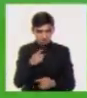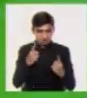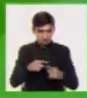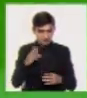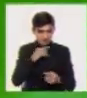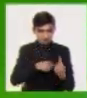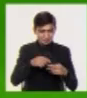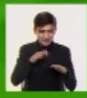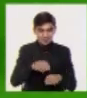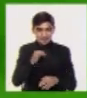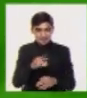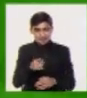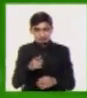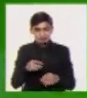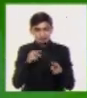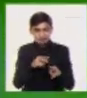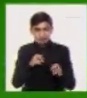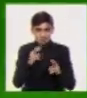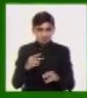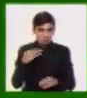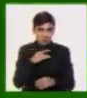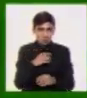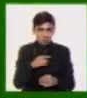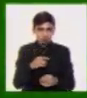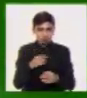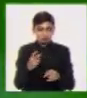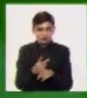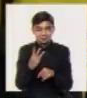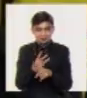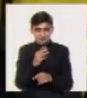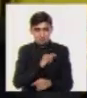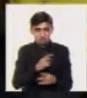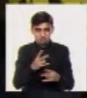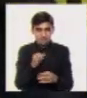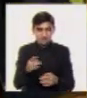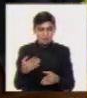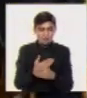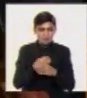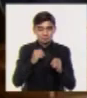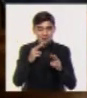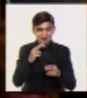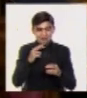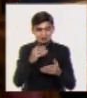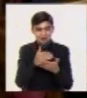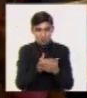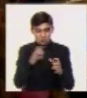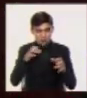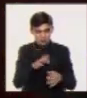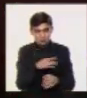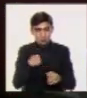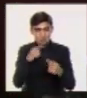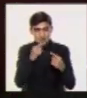қабілетті болу үшін мұндай оператордың бірнеше жұмыс істеу керек дейді. Яғни нарықты реттеуге көмектесетін жаңа ереженің өзіне қарсы